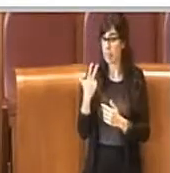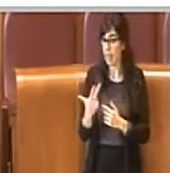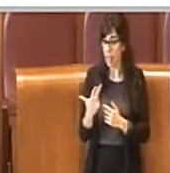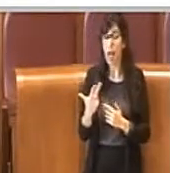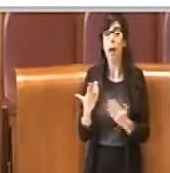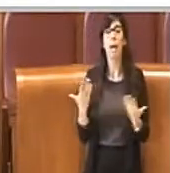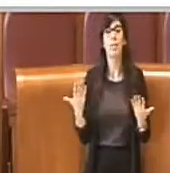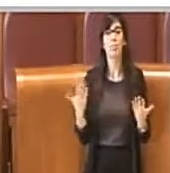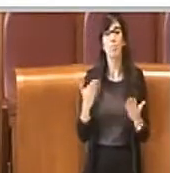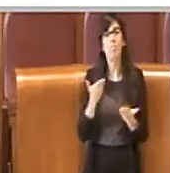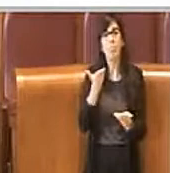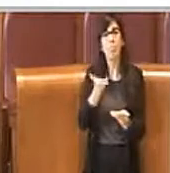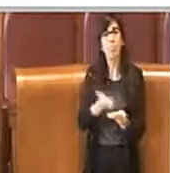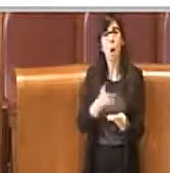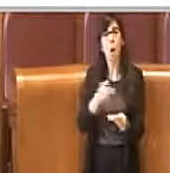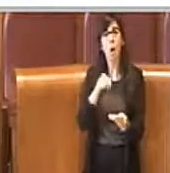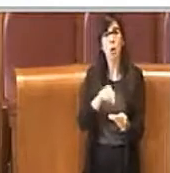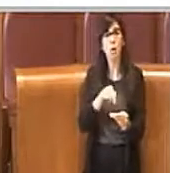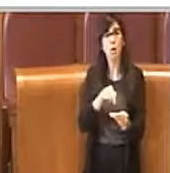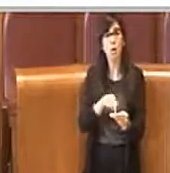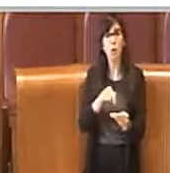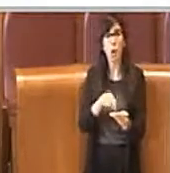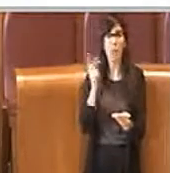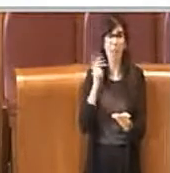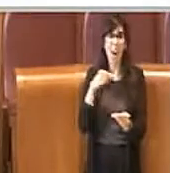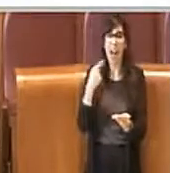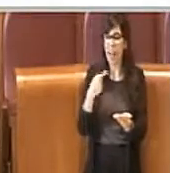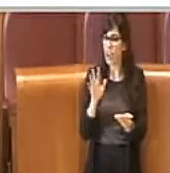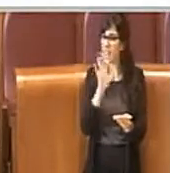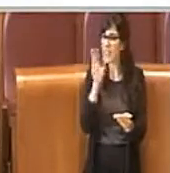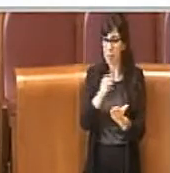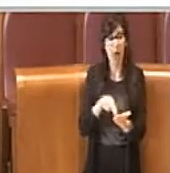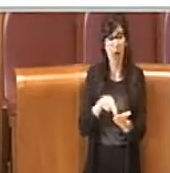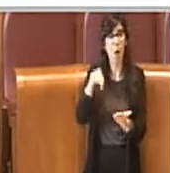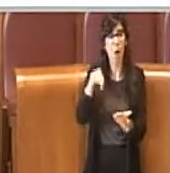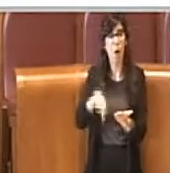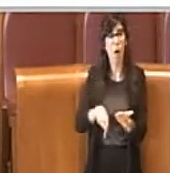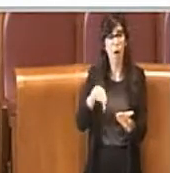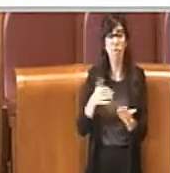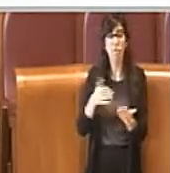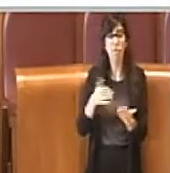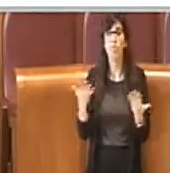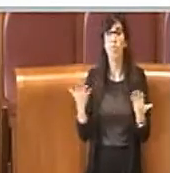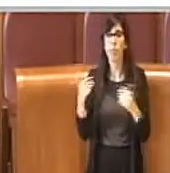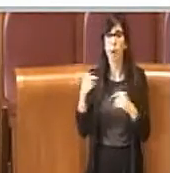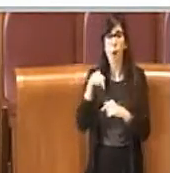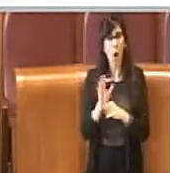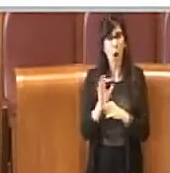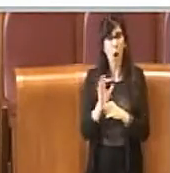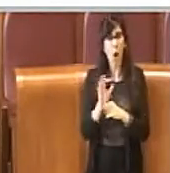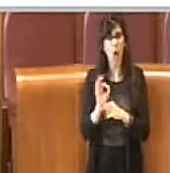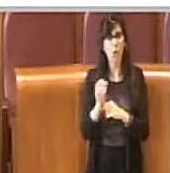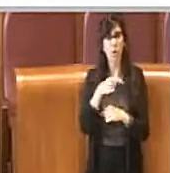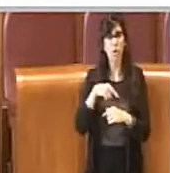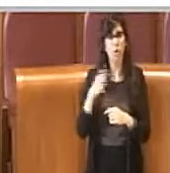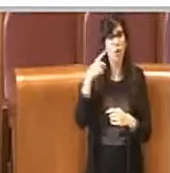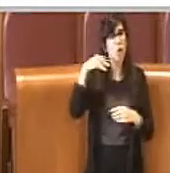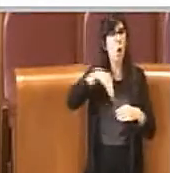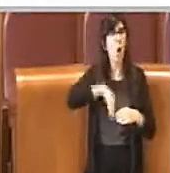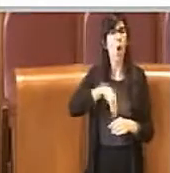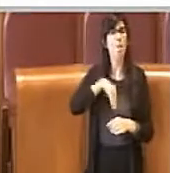questa mozione è quanto mai attuale ed è, anzi oggi abbiamo una